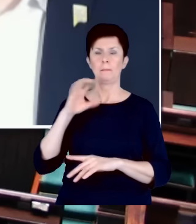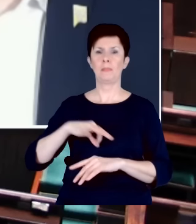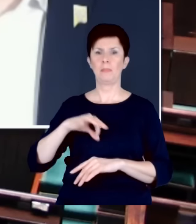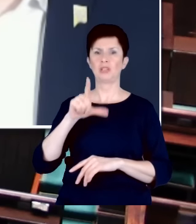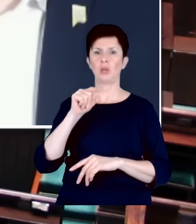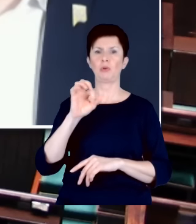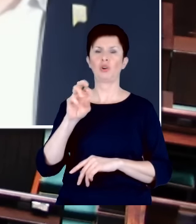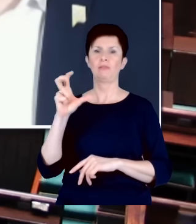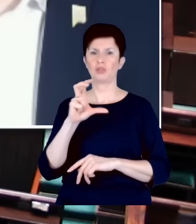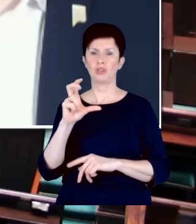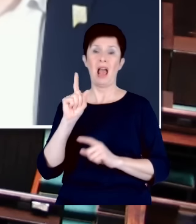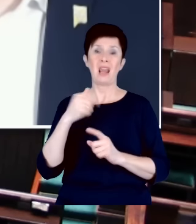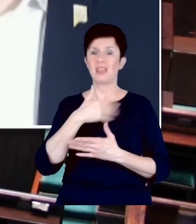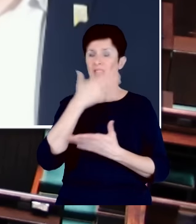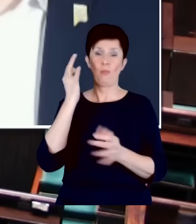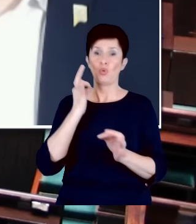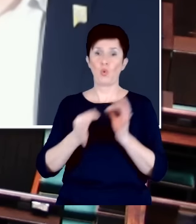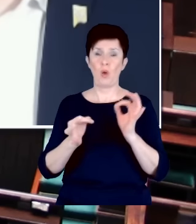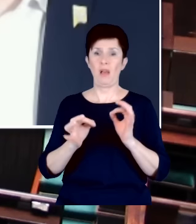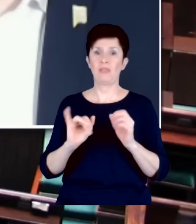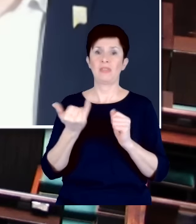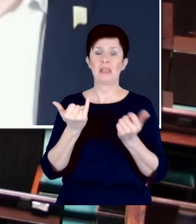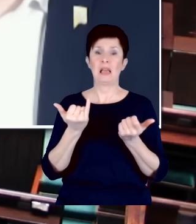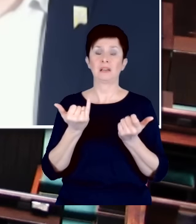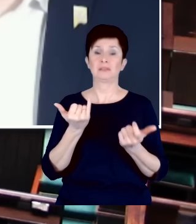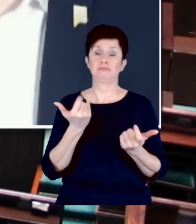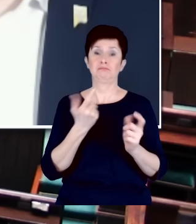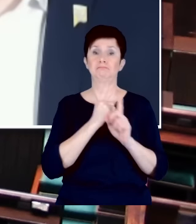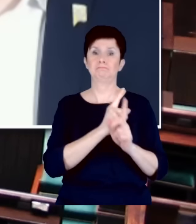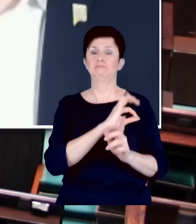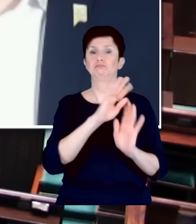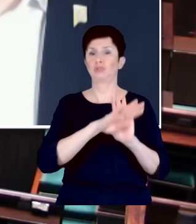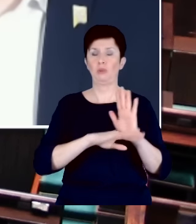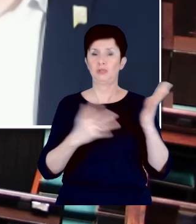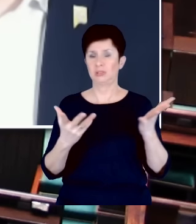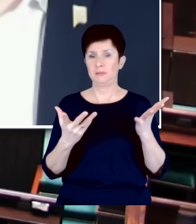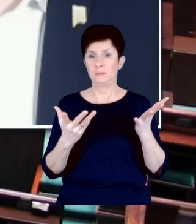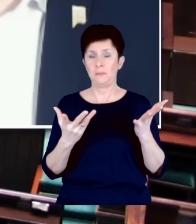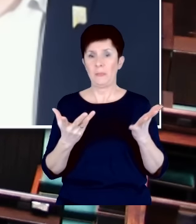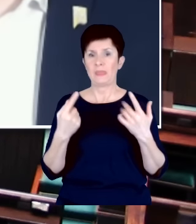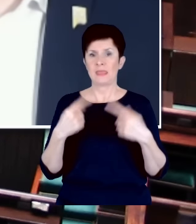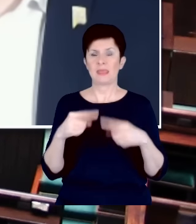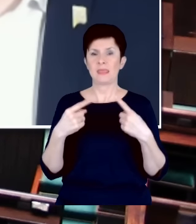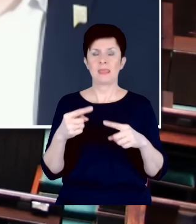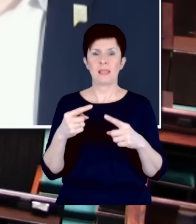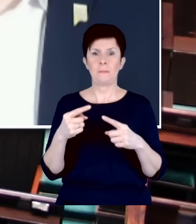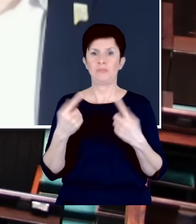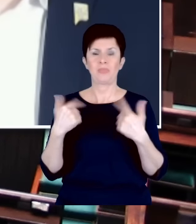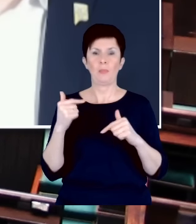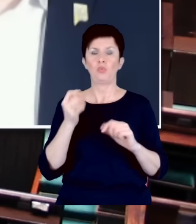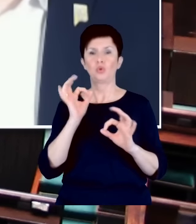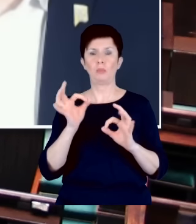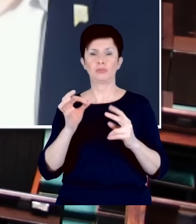wiem dokładnie na jakiej podstawie, bo akurat ten element nie został jeszcze dobrze opisany.